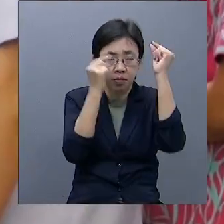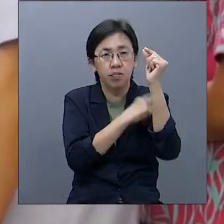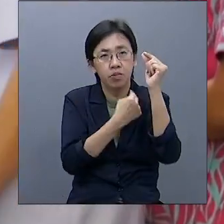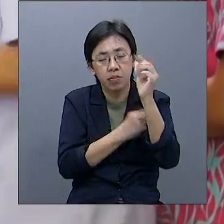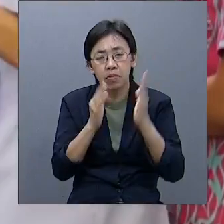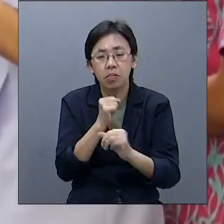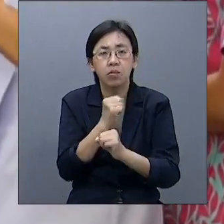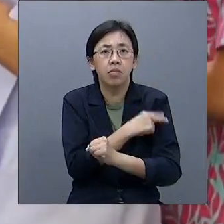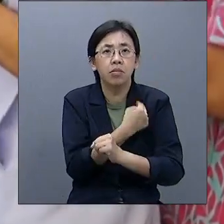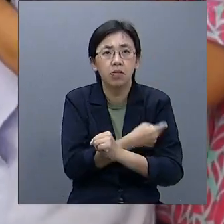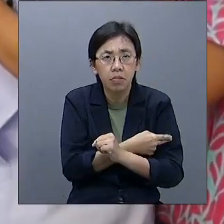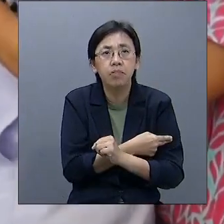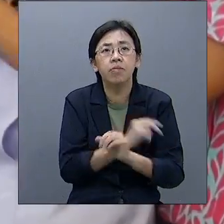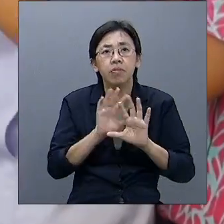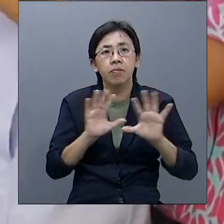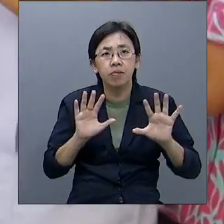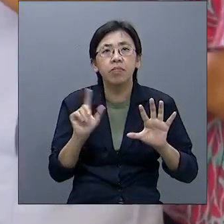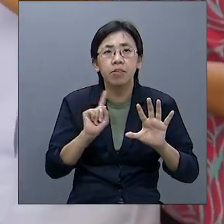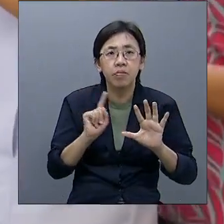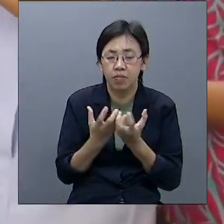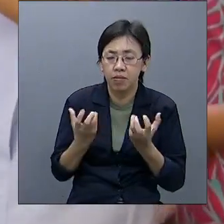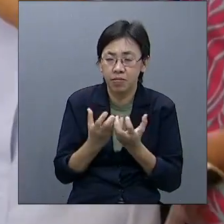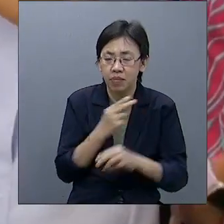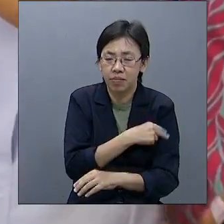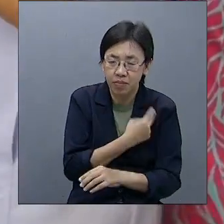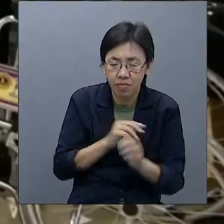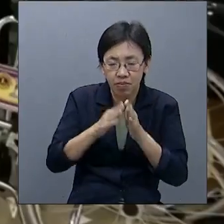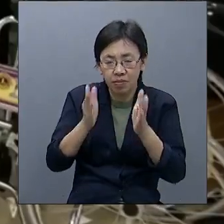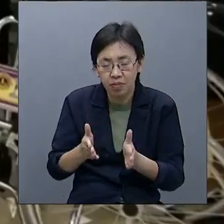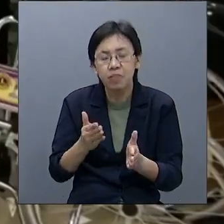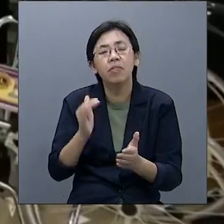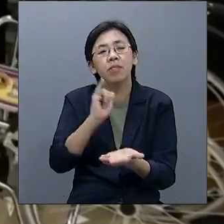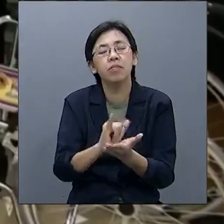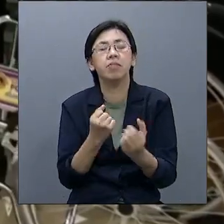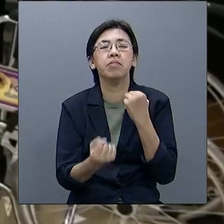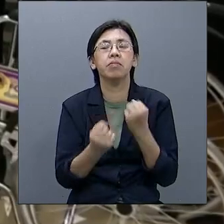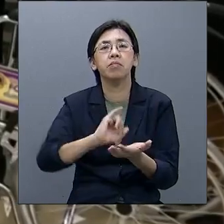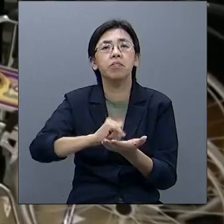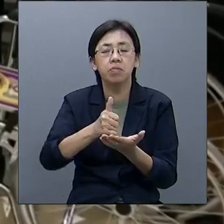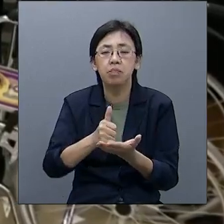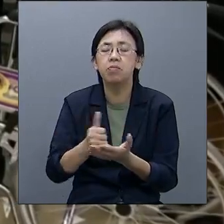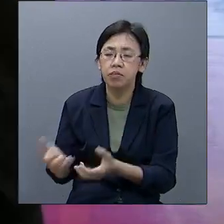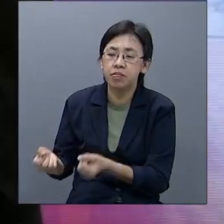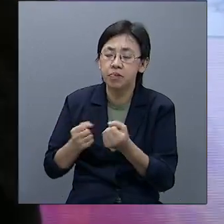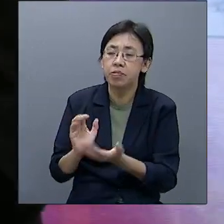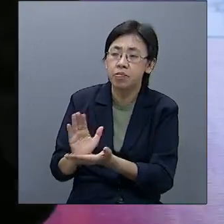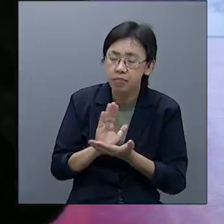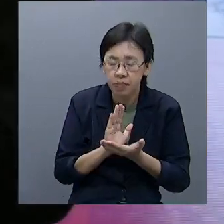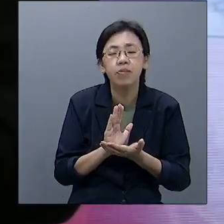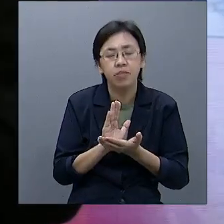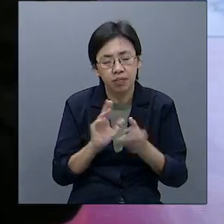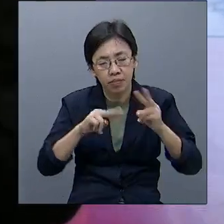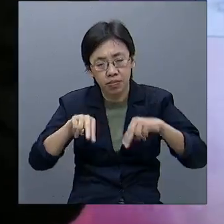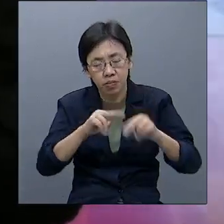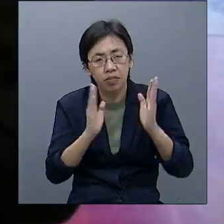การแพทย์เป็นตัวแทนในการรับมอบเครื่องมือแพทย์แล้วก็เตียงกายภาพบำบัดนะคะเพื่อที่จะนำไปดูแลรักษาผู้ป่วยในโรงพยาบาลด่